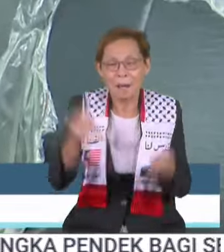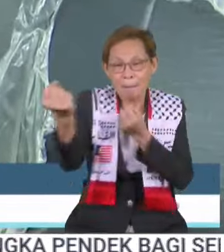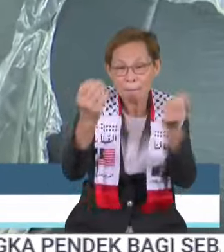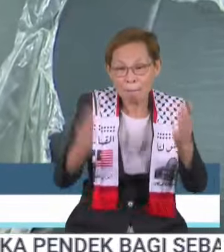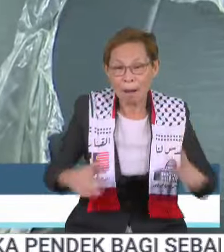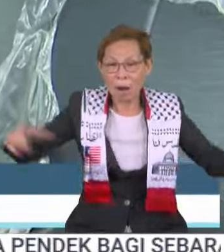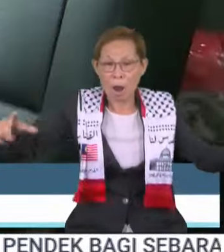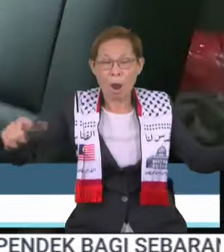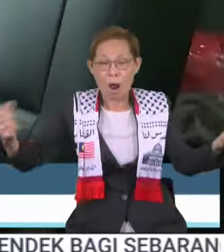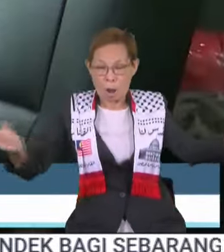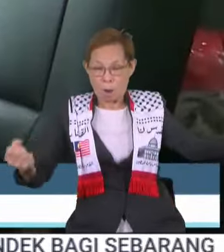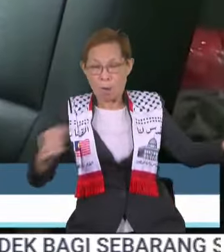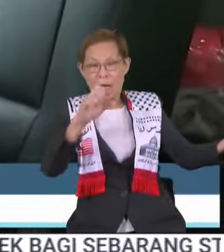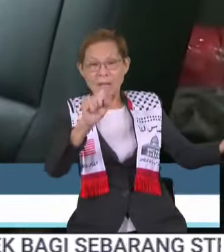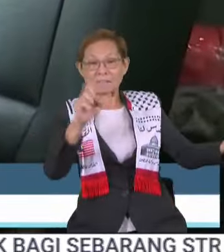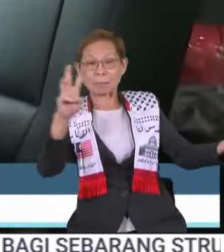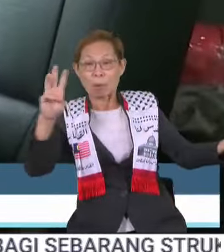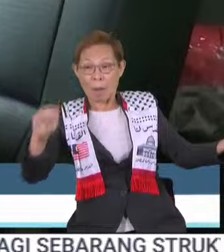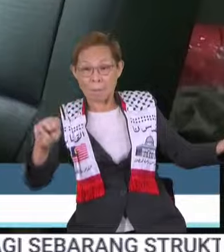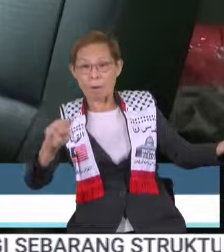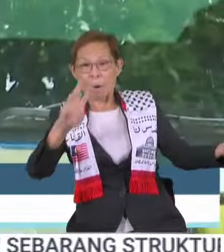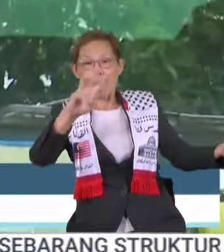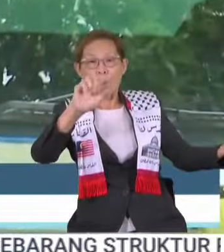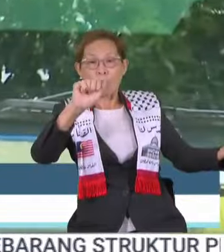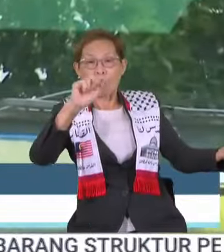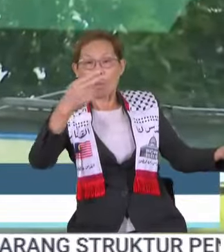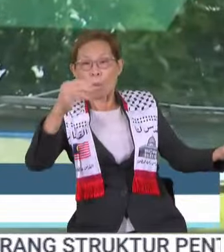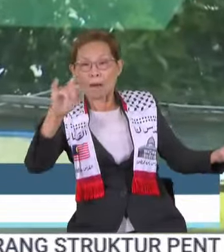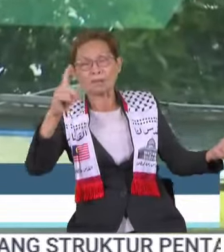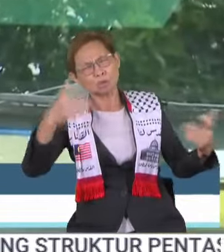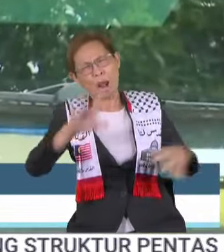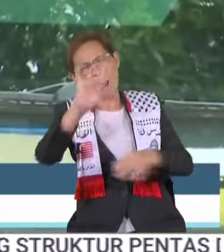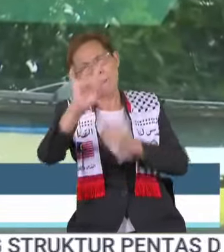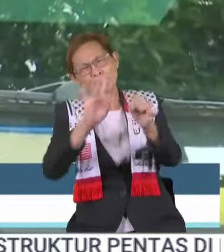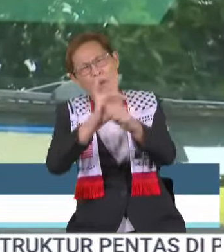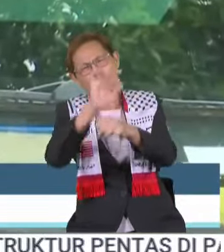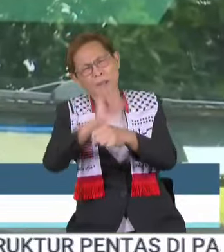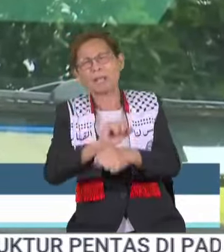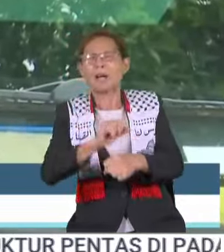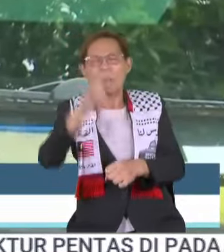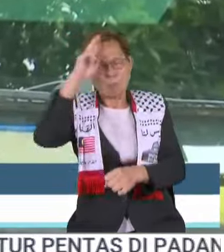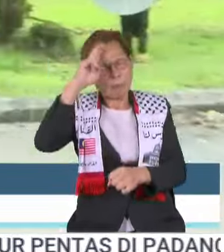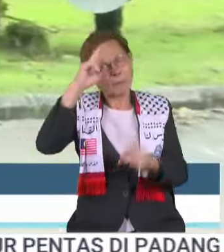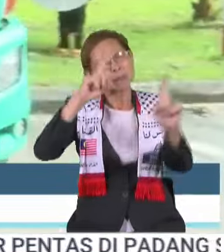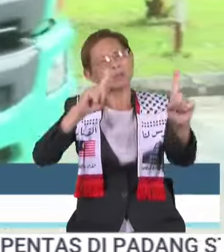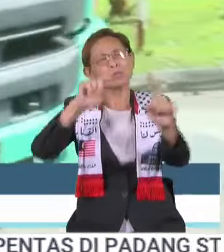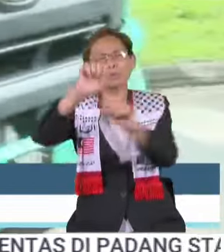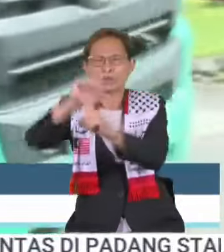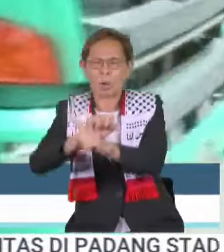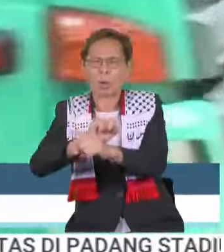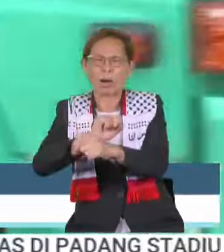Pemandu lori SWM Muhammad Hirul Abdul Wahid yang sudah 8 tahun bekerja setiap kali satu Syawal berkata, meskipun tidak dapat beraya